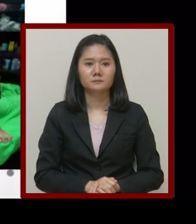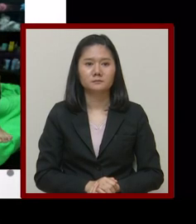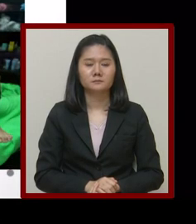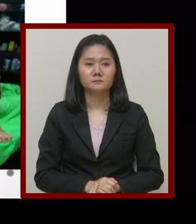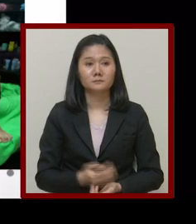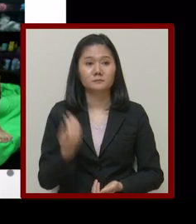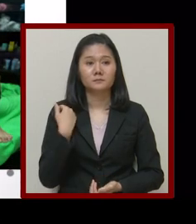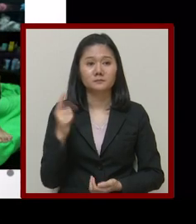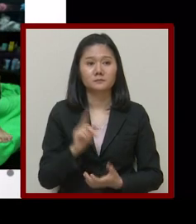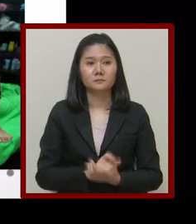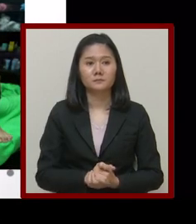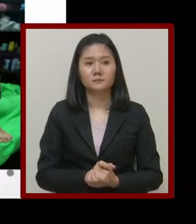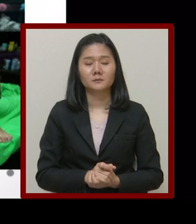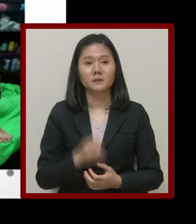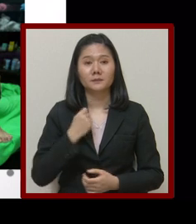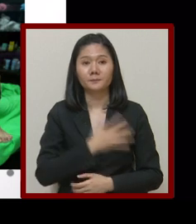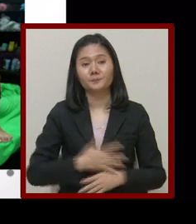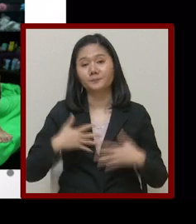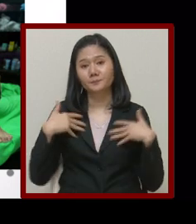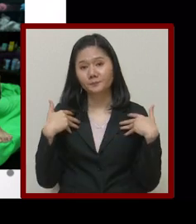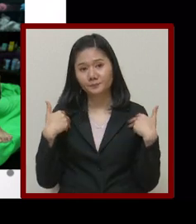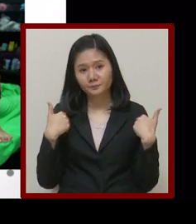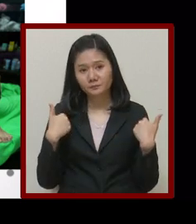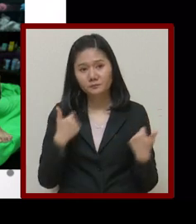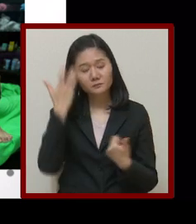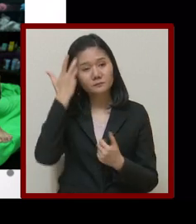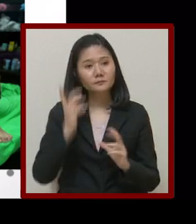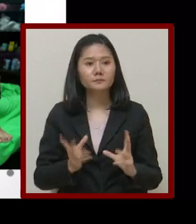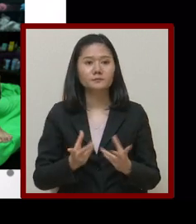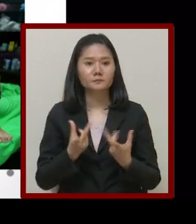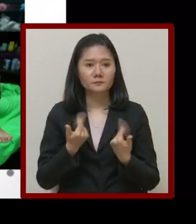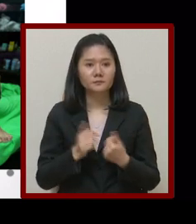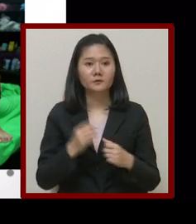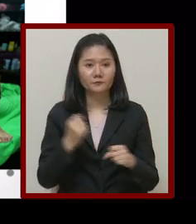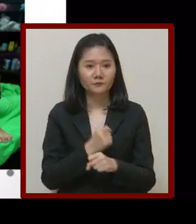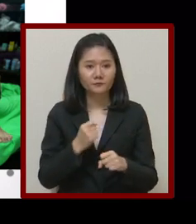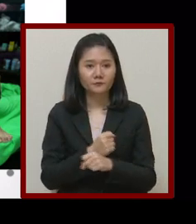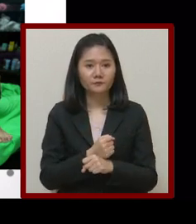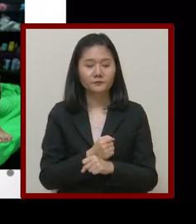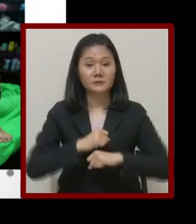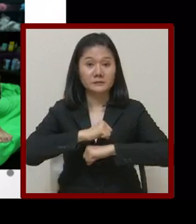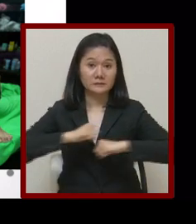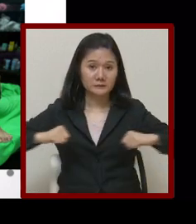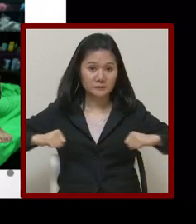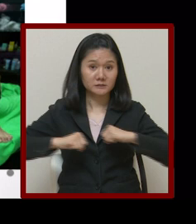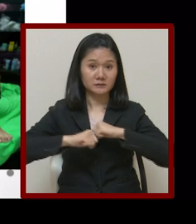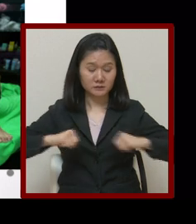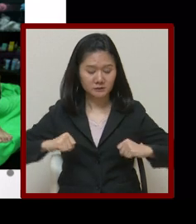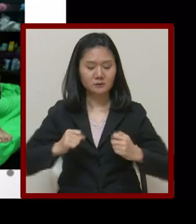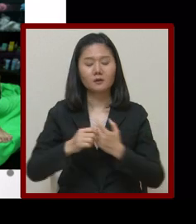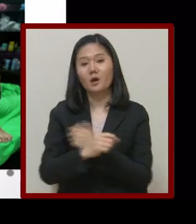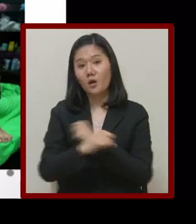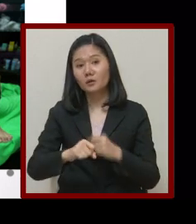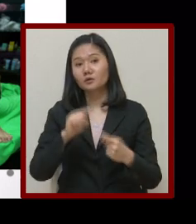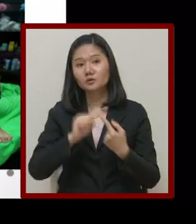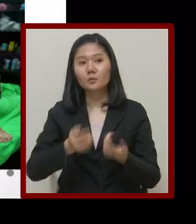มีตั้งแต่ในเรื่องของการผ่อนคลายความเครียดก็มีนะคะการฝึกยืดเส้นยืดสายการออกกำลังก